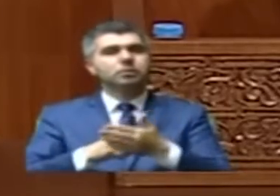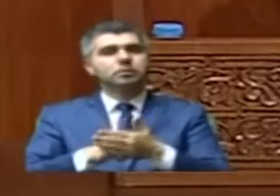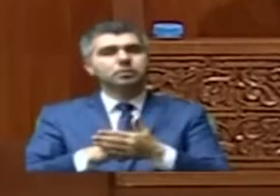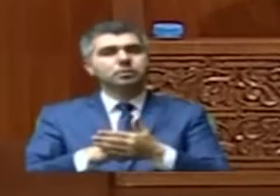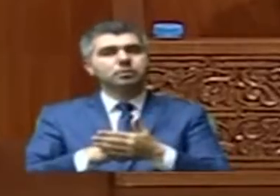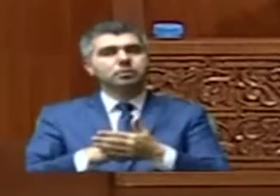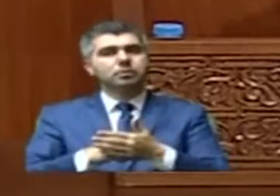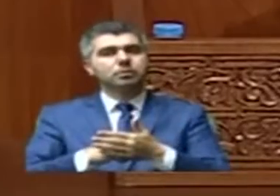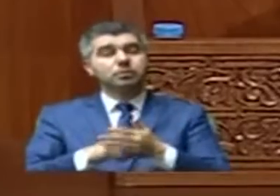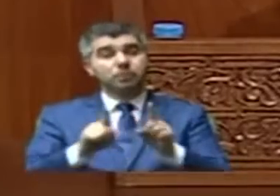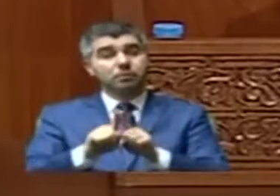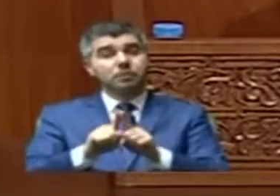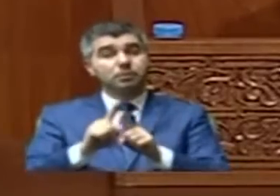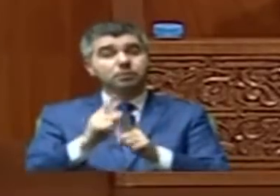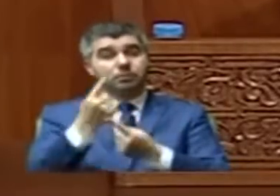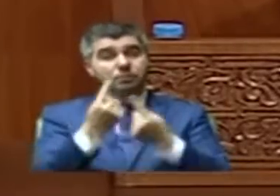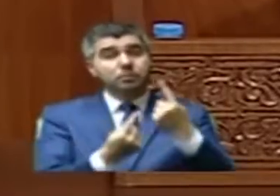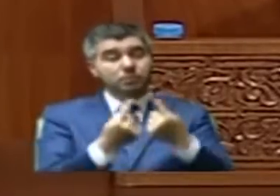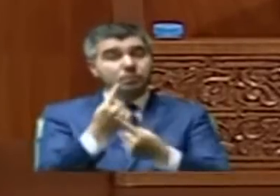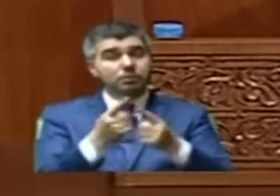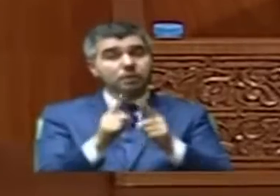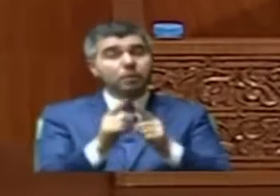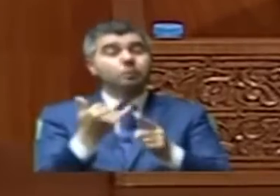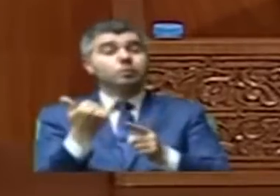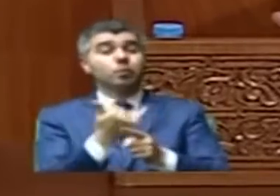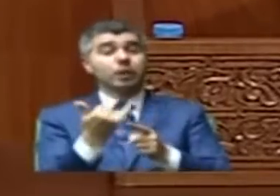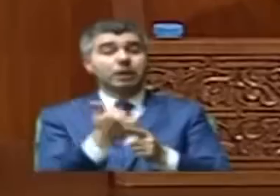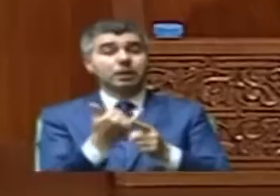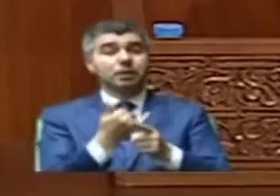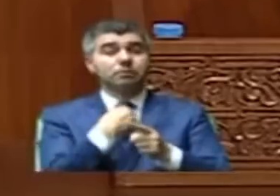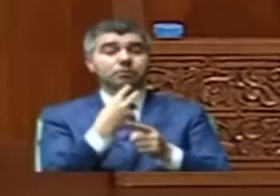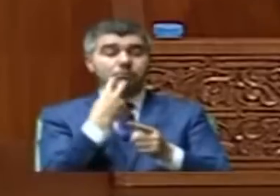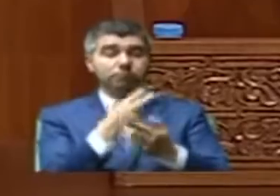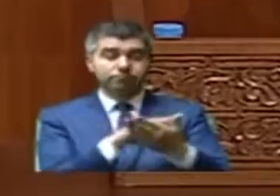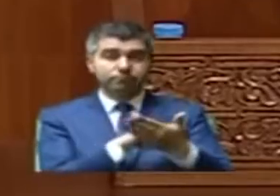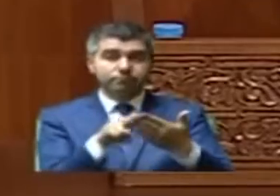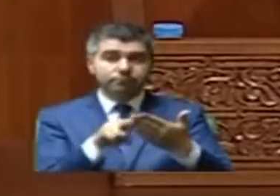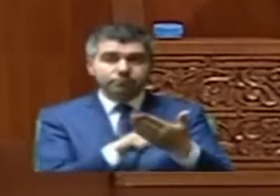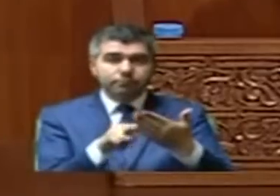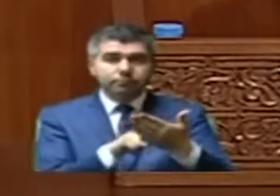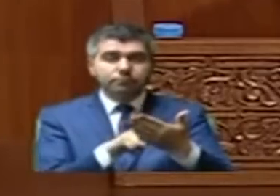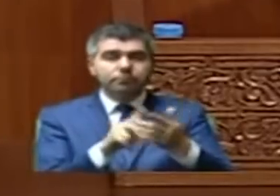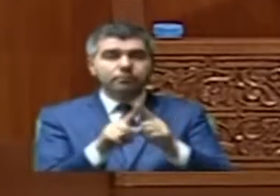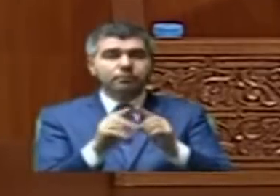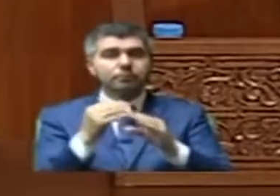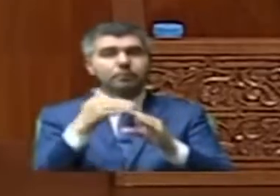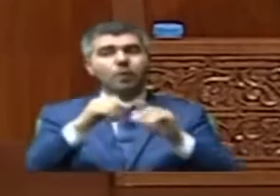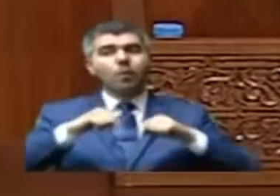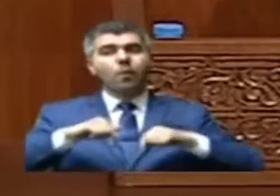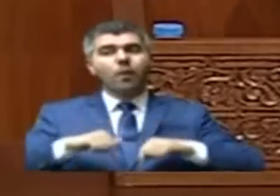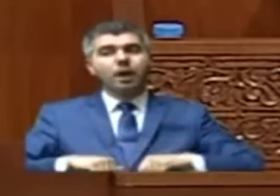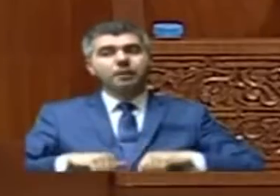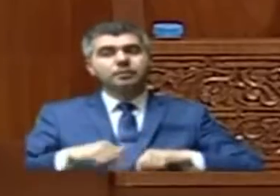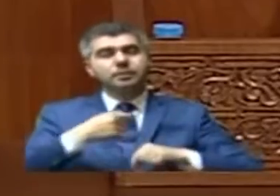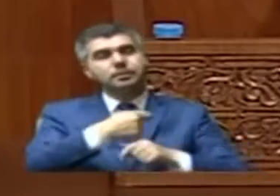وبكل صراحة كاين ملاحظات إيجابية ومهمة نريد نحن أن نفعلها ونتمعنوا بها ونعطيها للسيد الوزير المكلف في